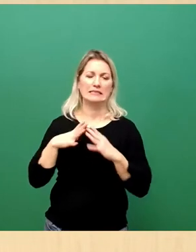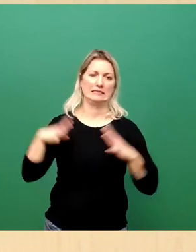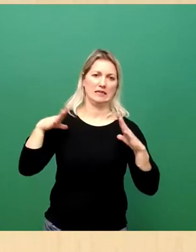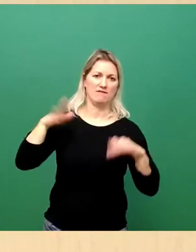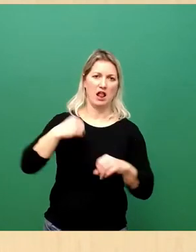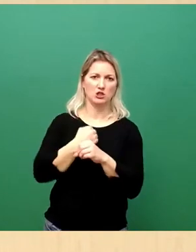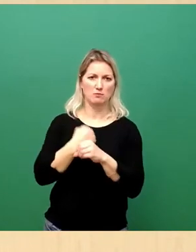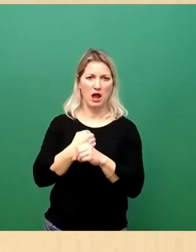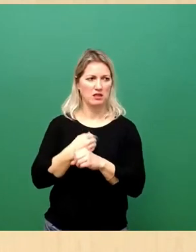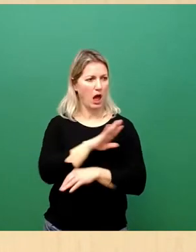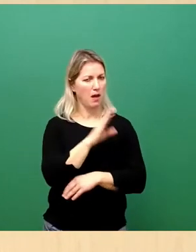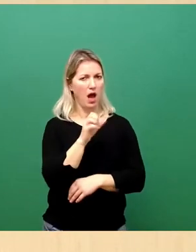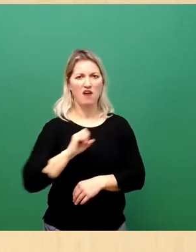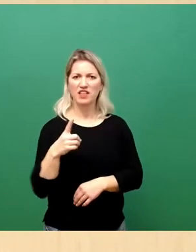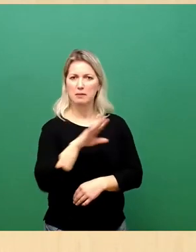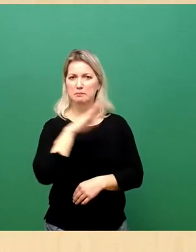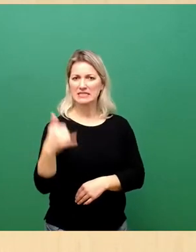vermisse.